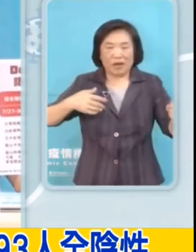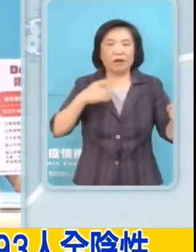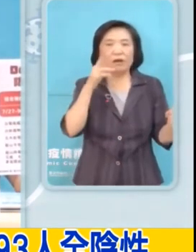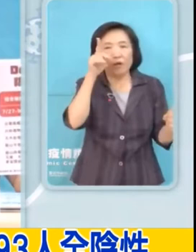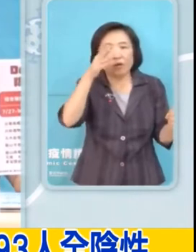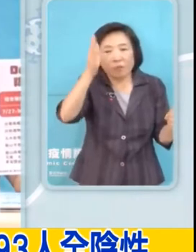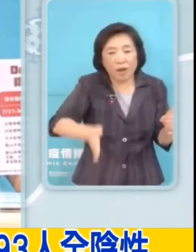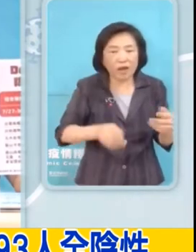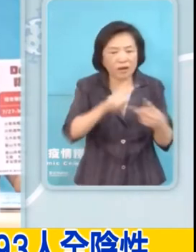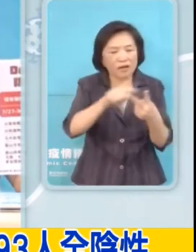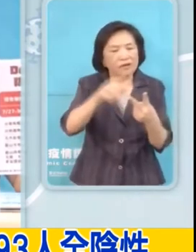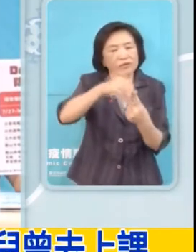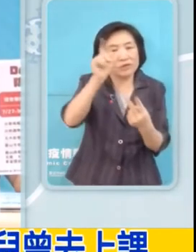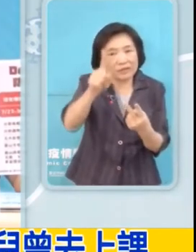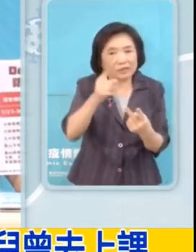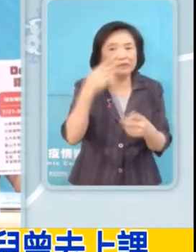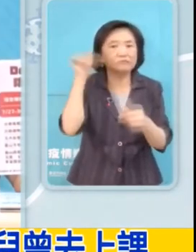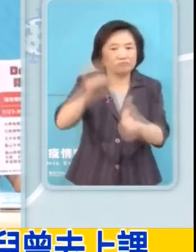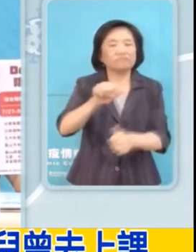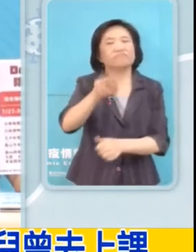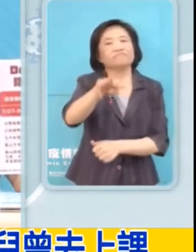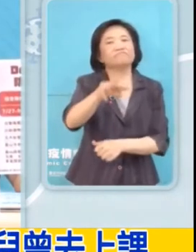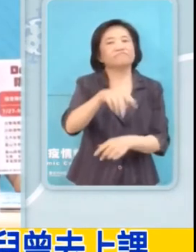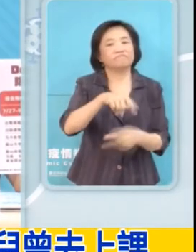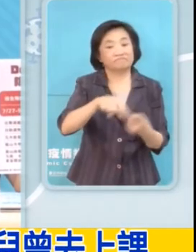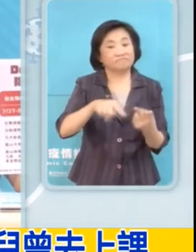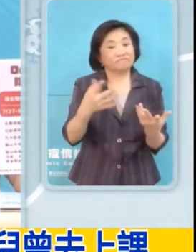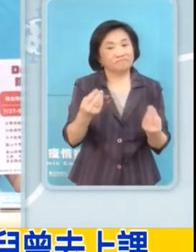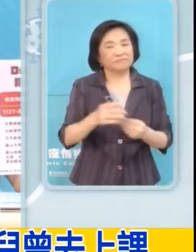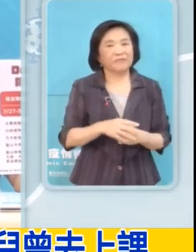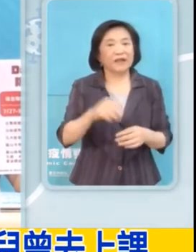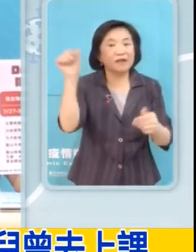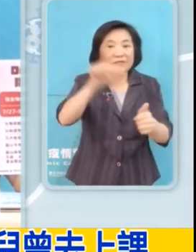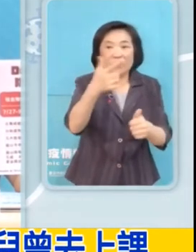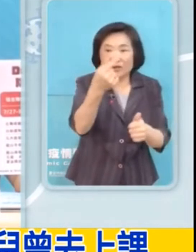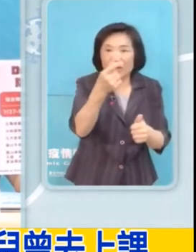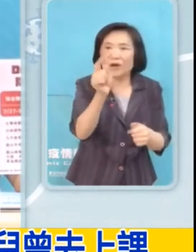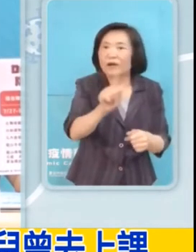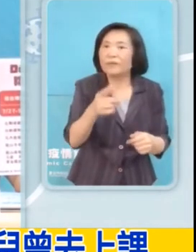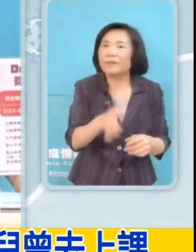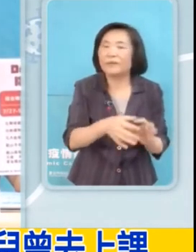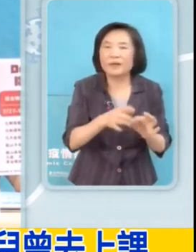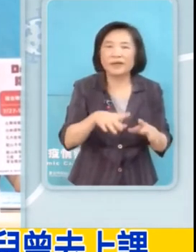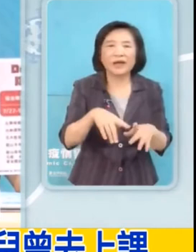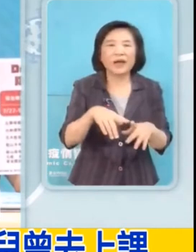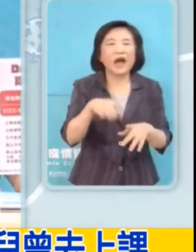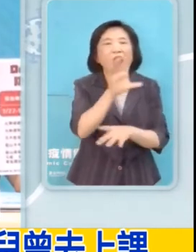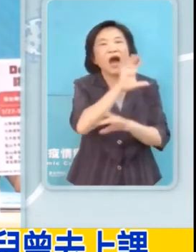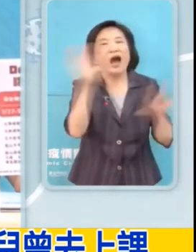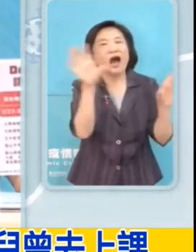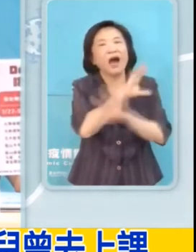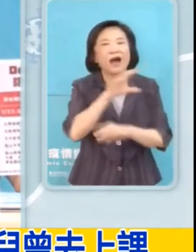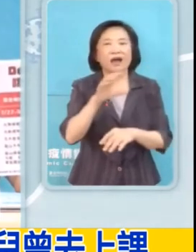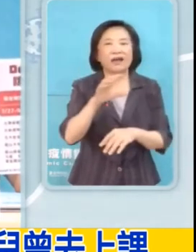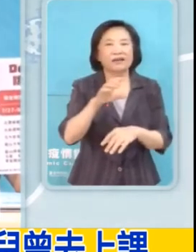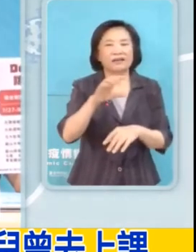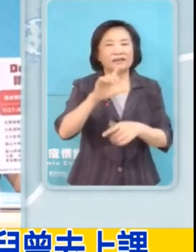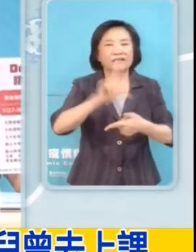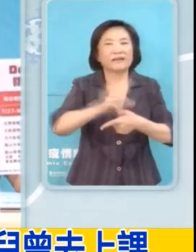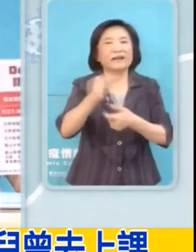哦，都没有的哦，罚3000块。那有一个是罚6万块，是为什么？你知道？因为他卡拉 OK 在开场了哦，这